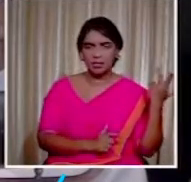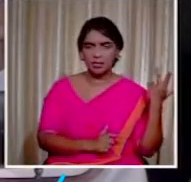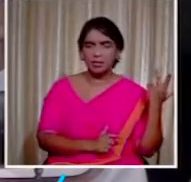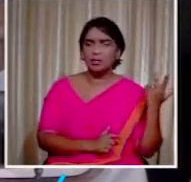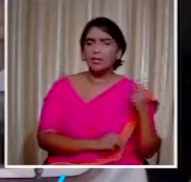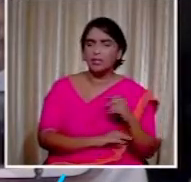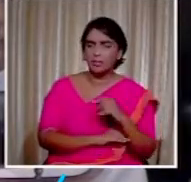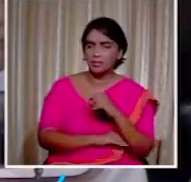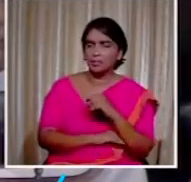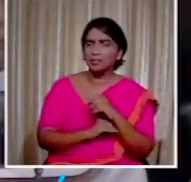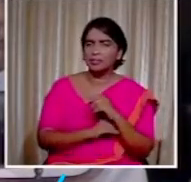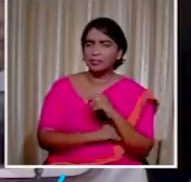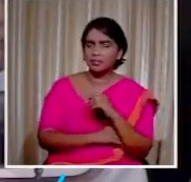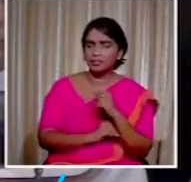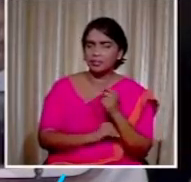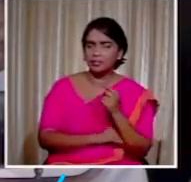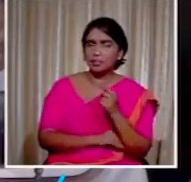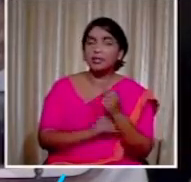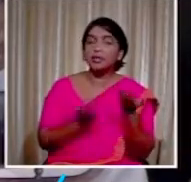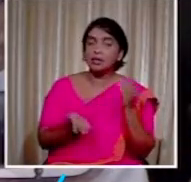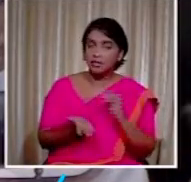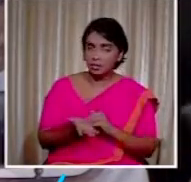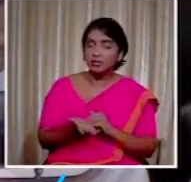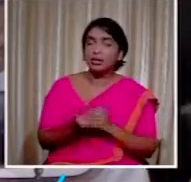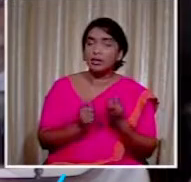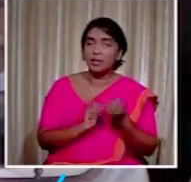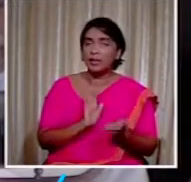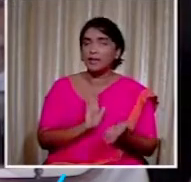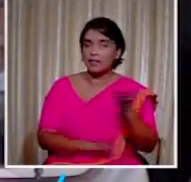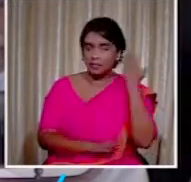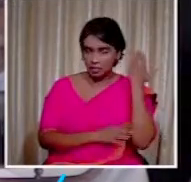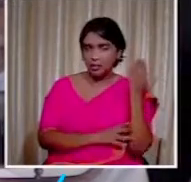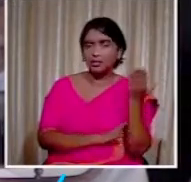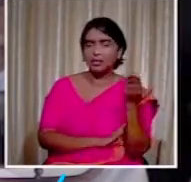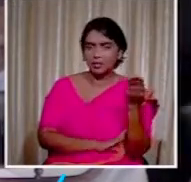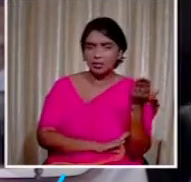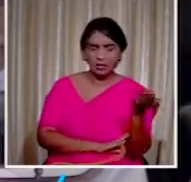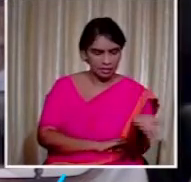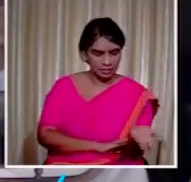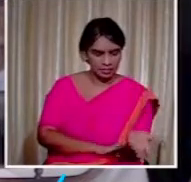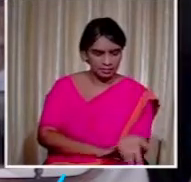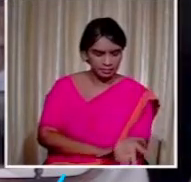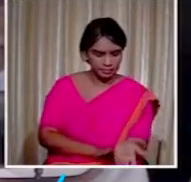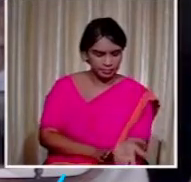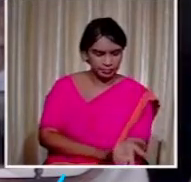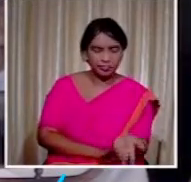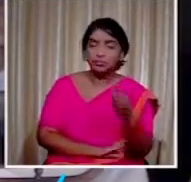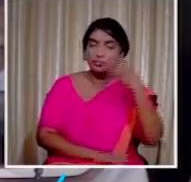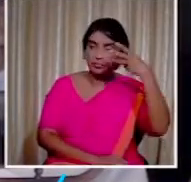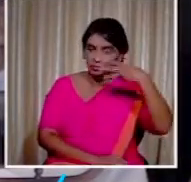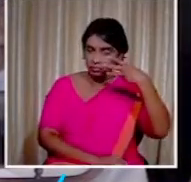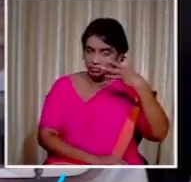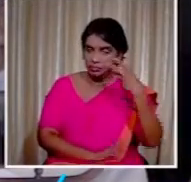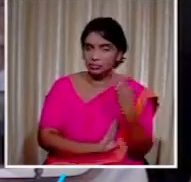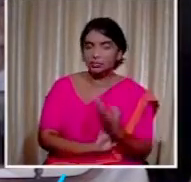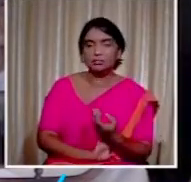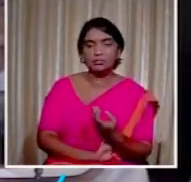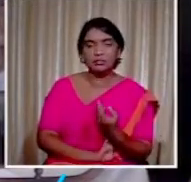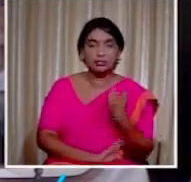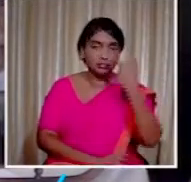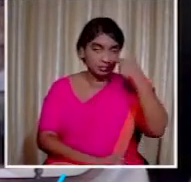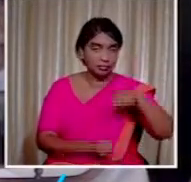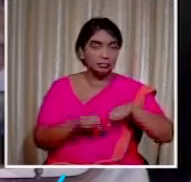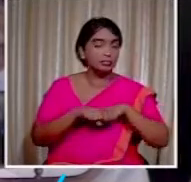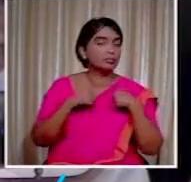බංකොලොත් නොවුන තෙල් සංස්ථාව හැටියට. තවත් මිල වැඩි වෙනවා. ඒ ප්‍රීමියම් එක ඔතනින්ගොත් වැඩි වෙනවා. තුන්වෙනිව තෙල්